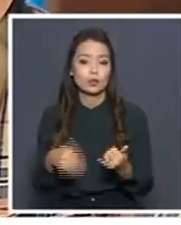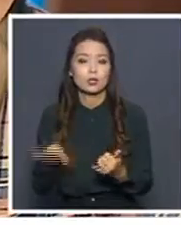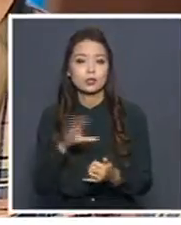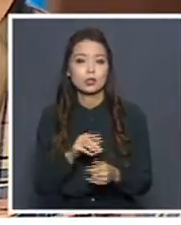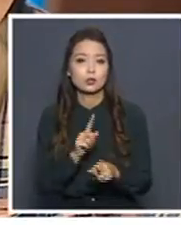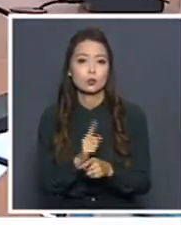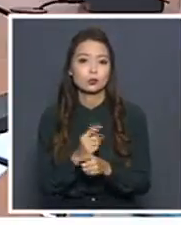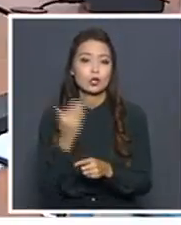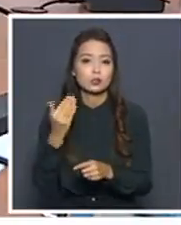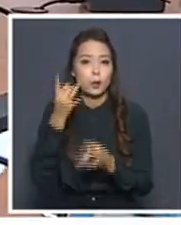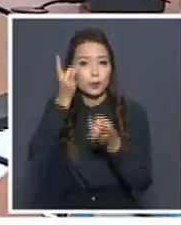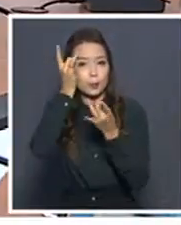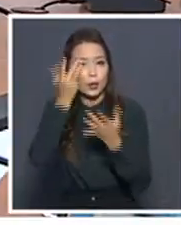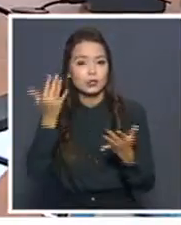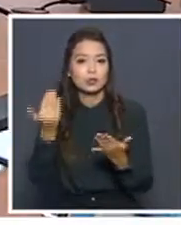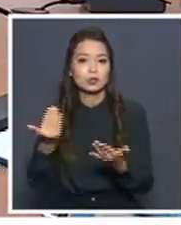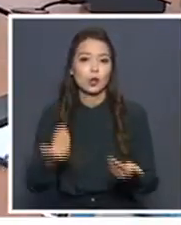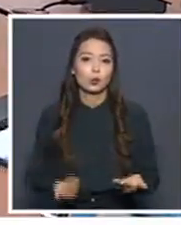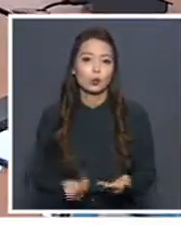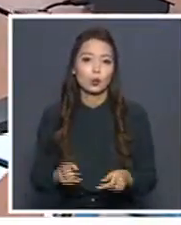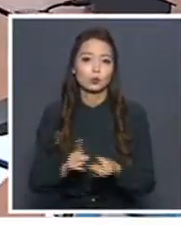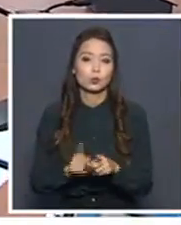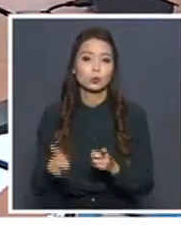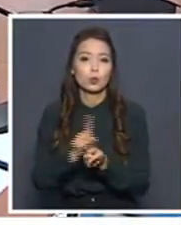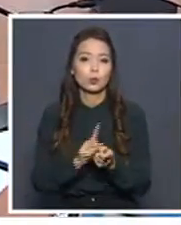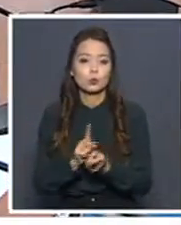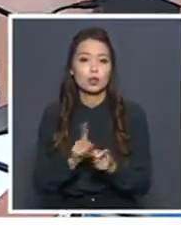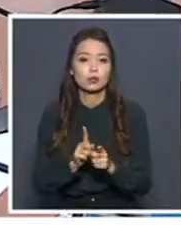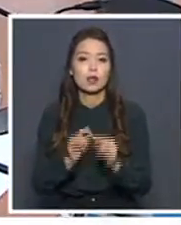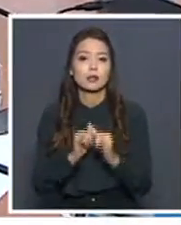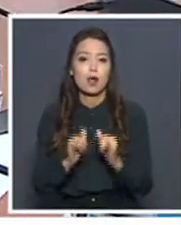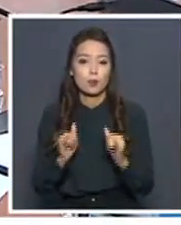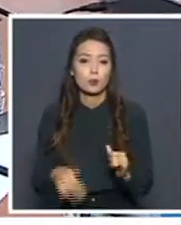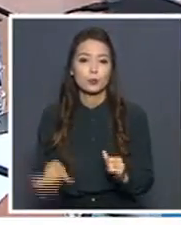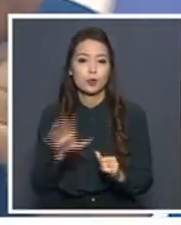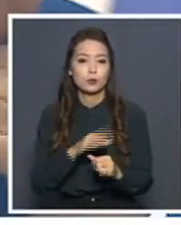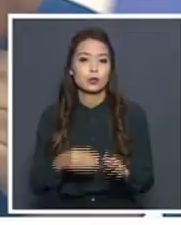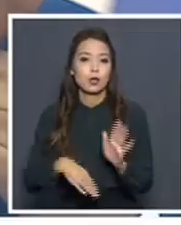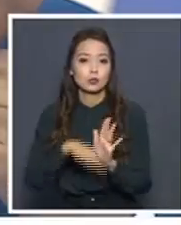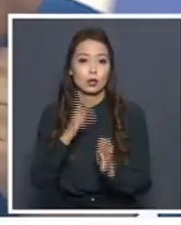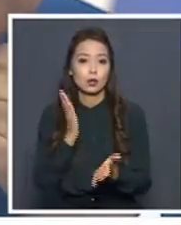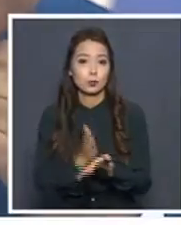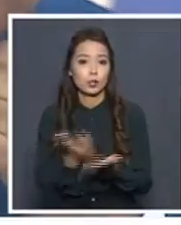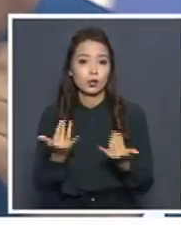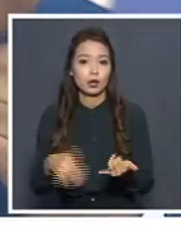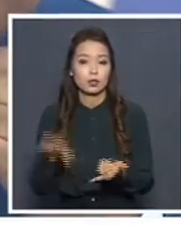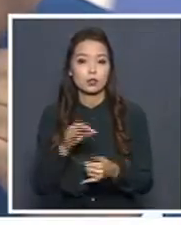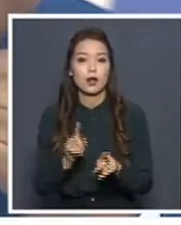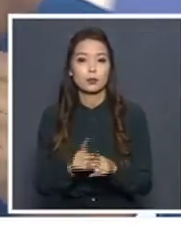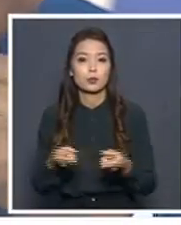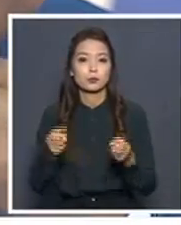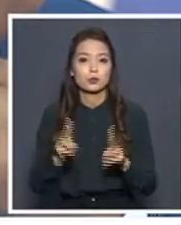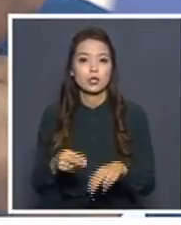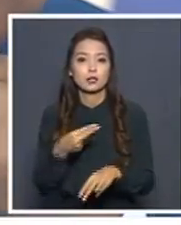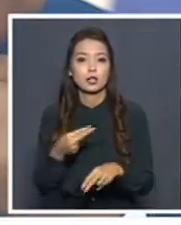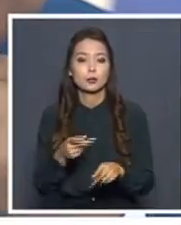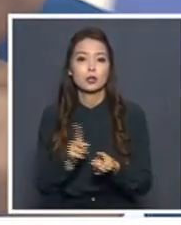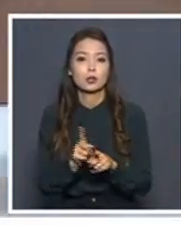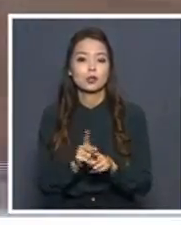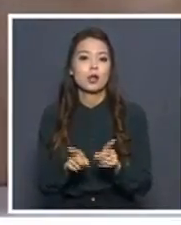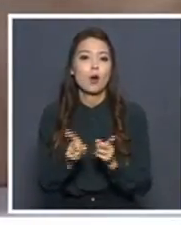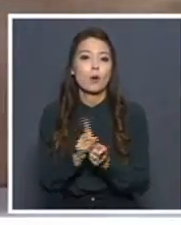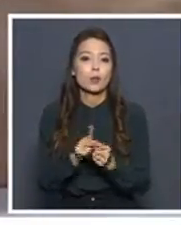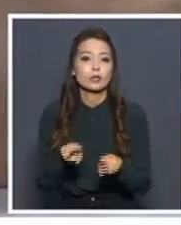рухани, мәдени, саяси өмірінде туындап жатқан өзгерістерге орай дамып байып отырады. Сондықтан арнаулы саладағы терминдер